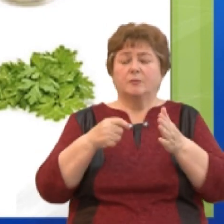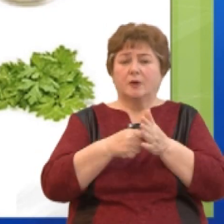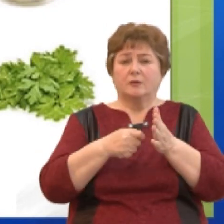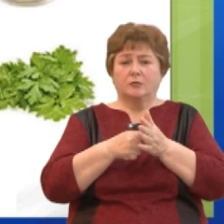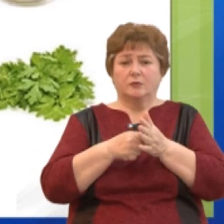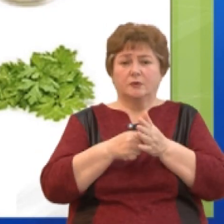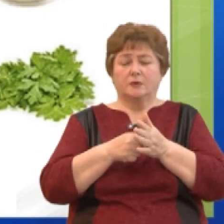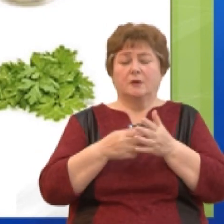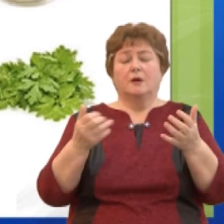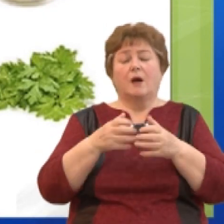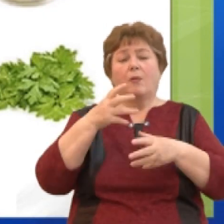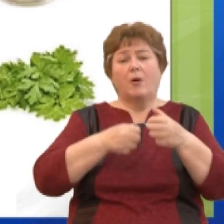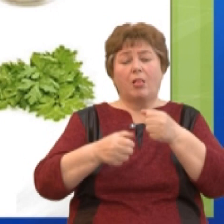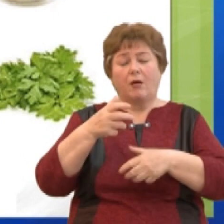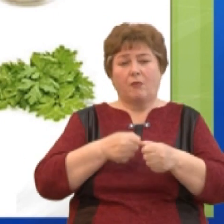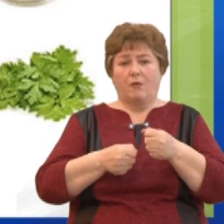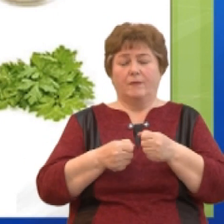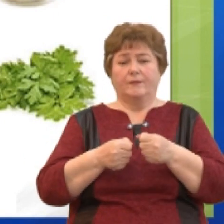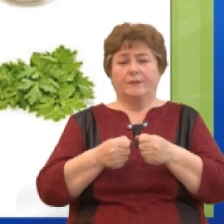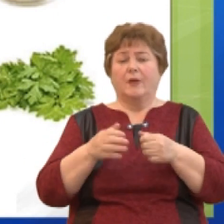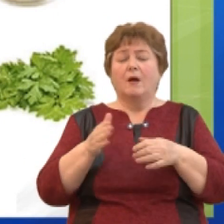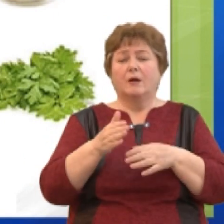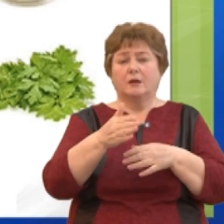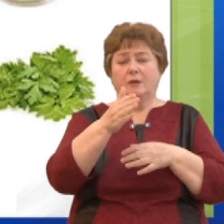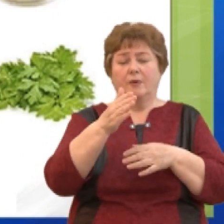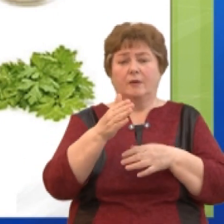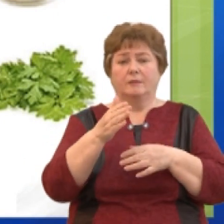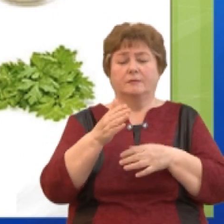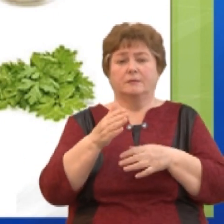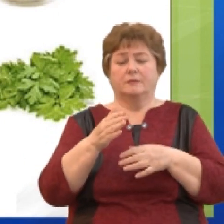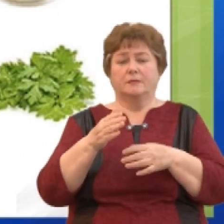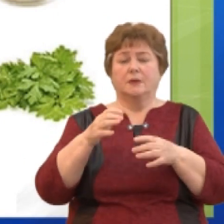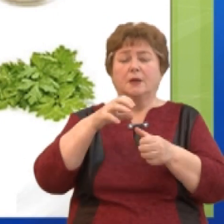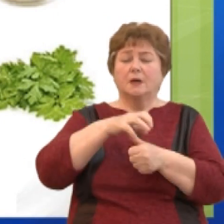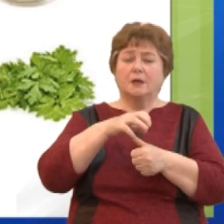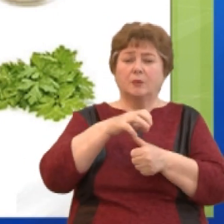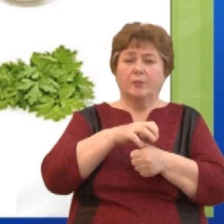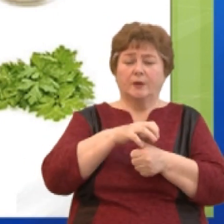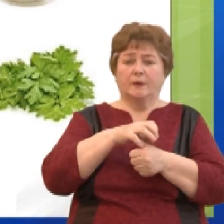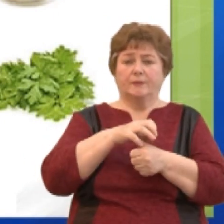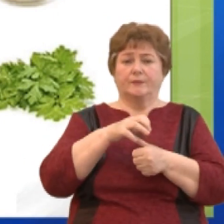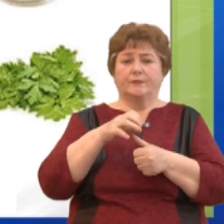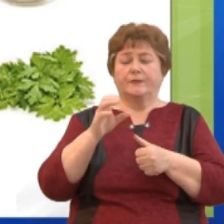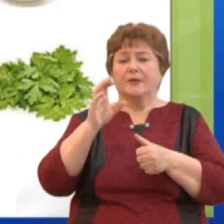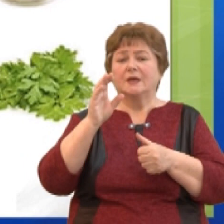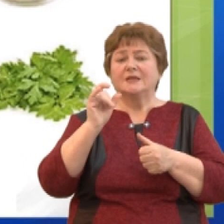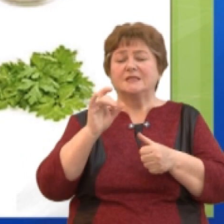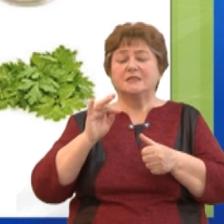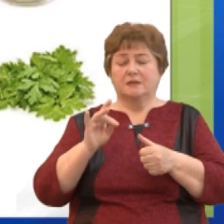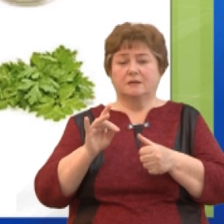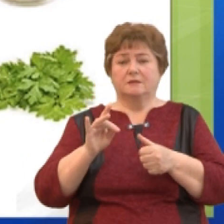продуктах, как молоко, рыба, грибы, сыр,